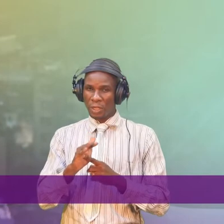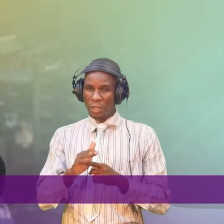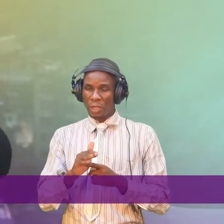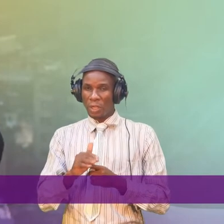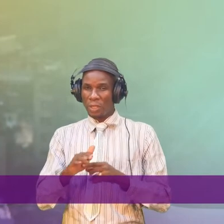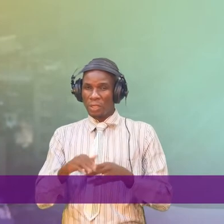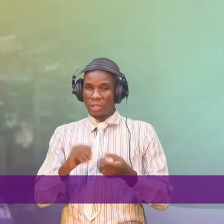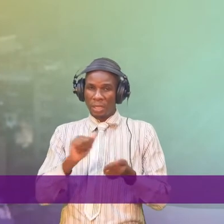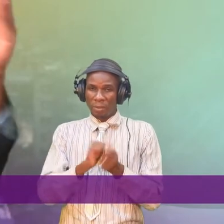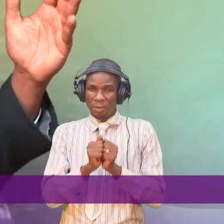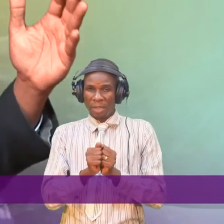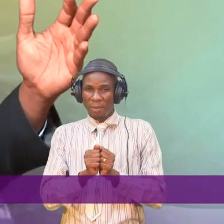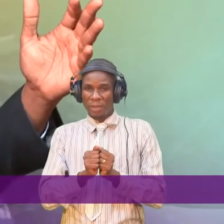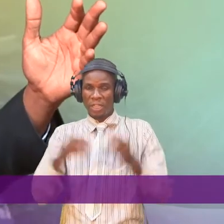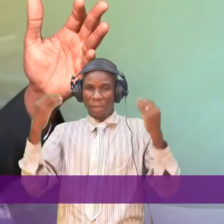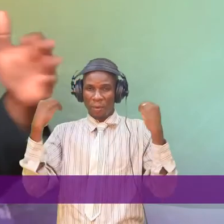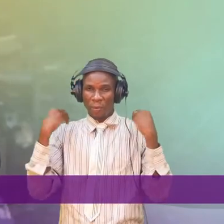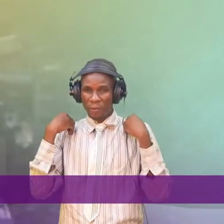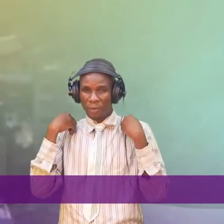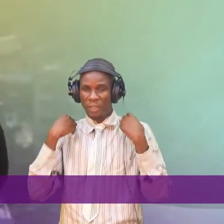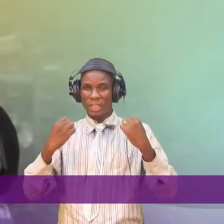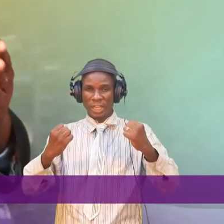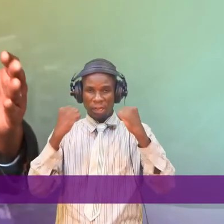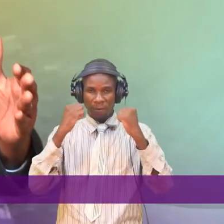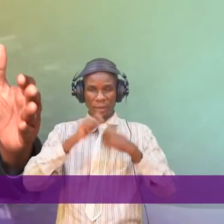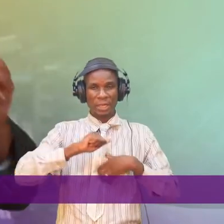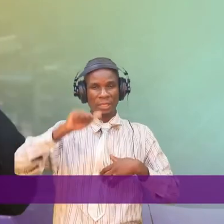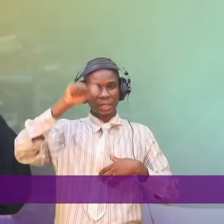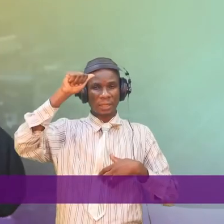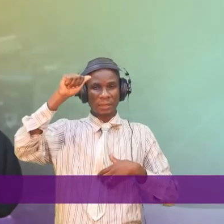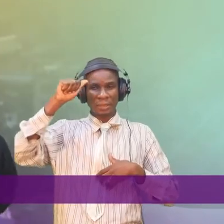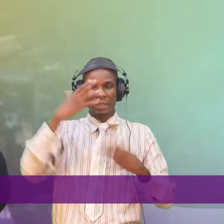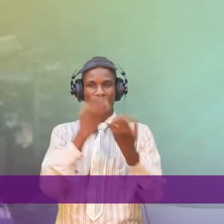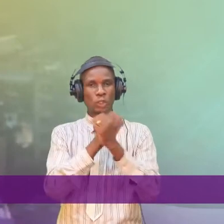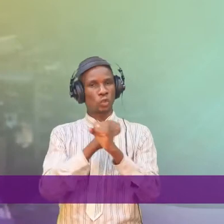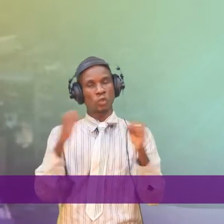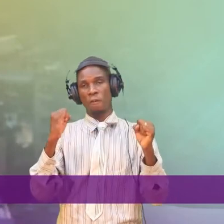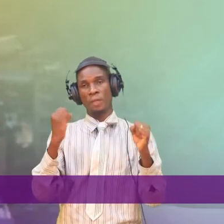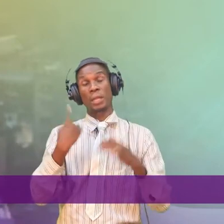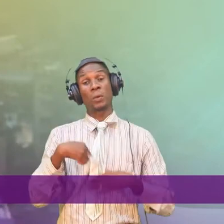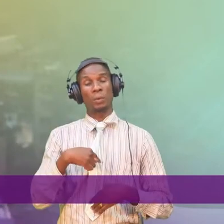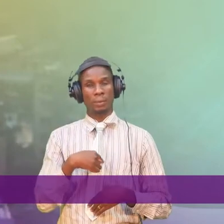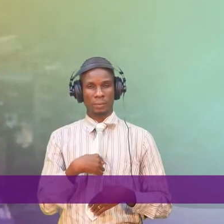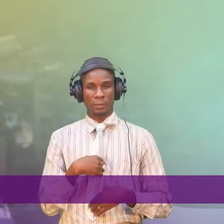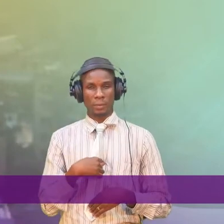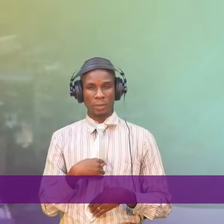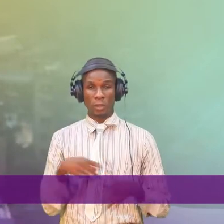ameonyesha kuwepo kwake kwa njia ya pekee katika uwezo wake wa kuokoa watu.